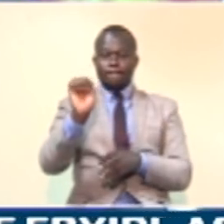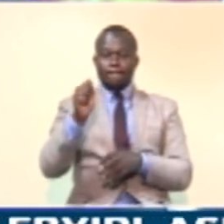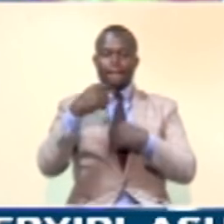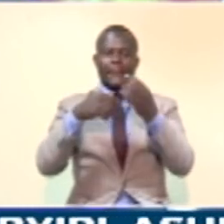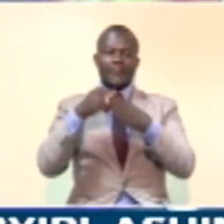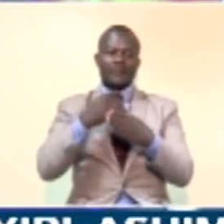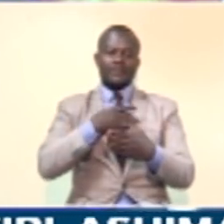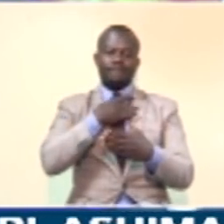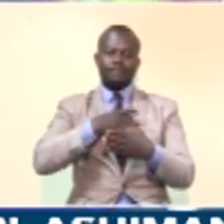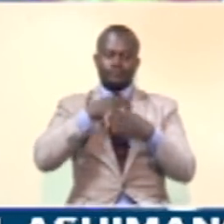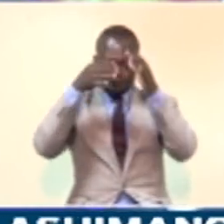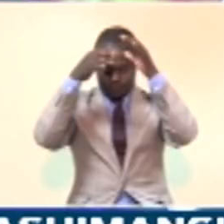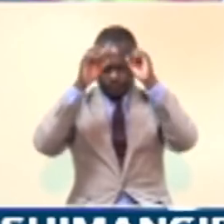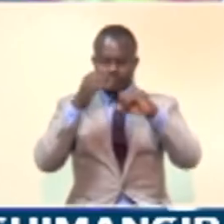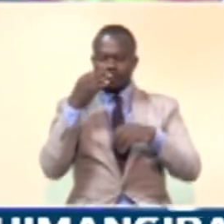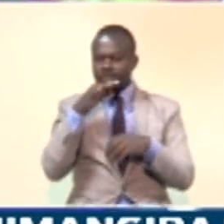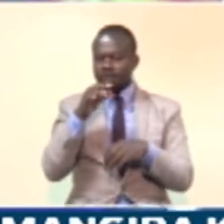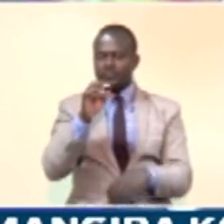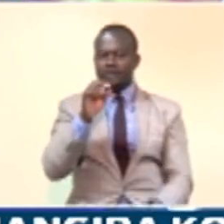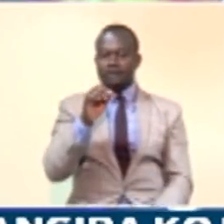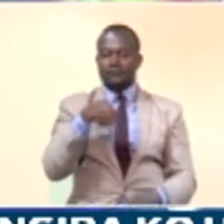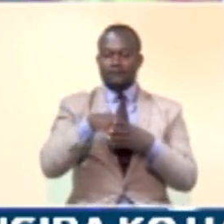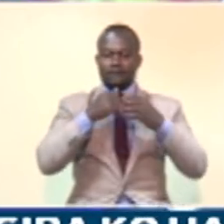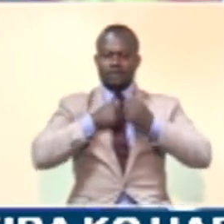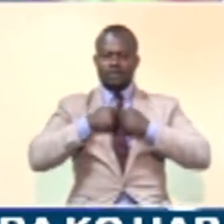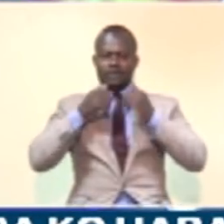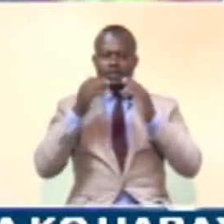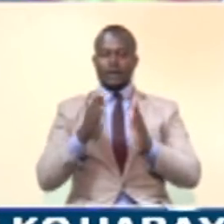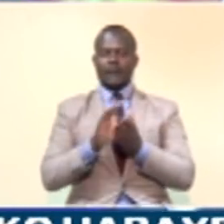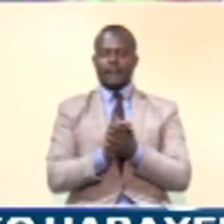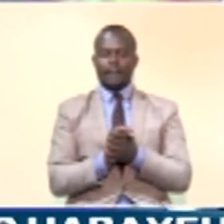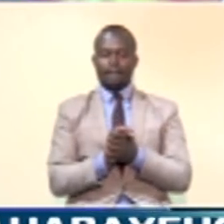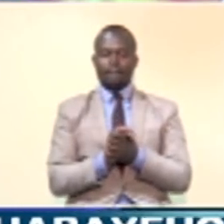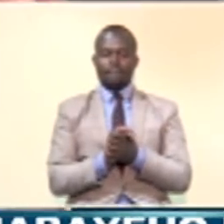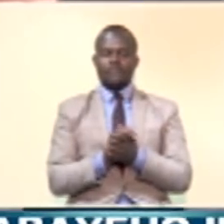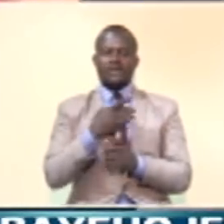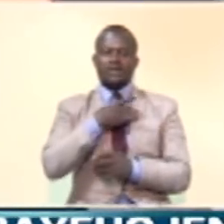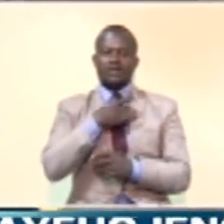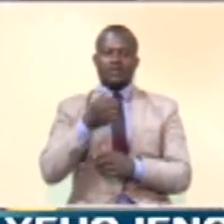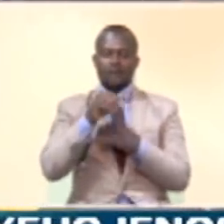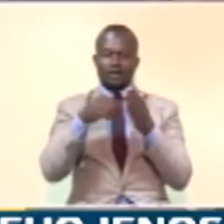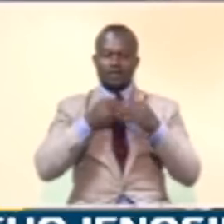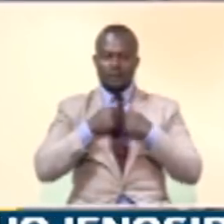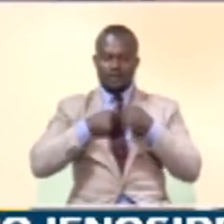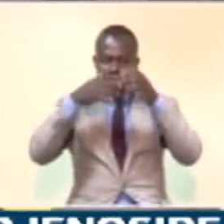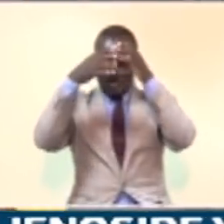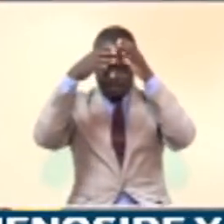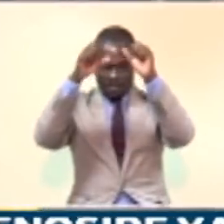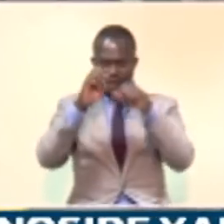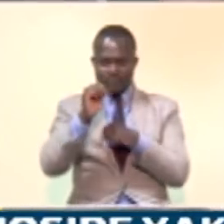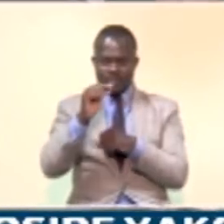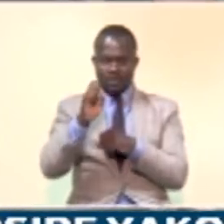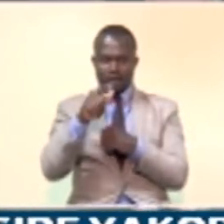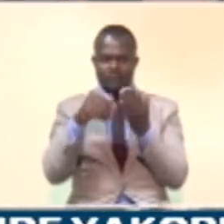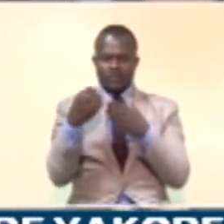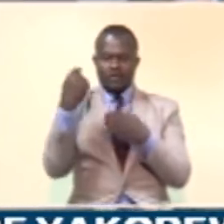komereze ku ruzinduko rwa Perezida w'Ufaransa mu Rwanda. Uruzinduko rwe rero mu Rwanda Perezida Emmanuel Macron